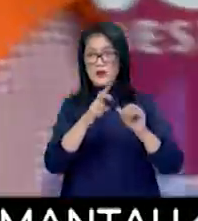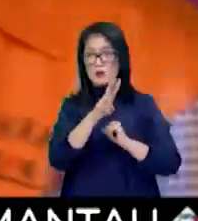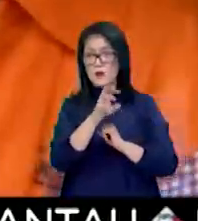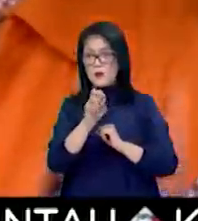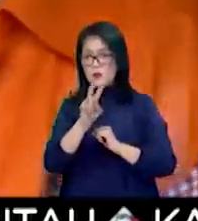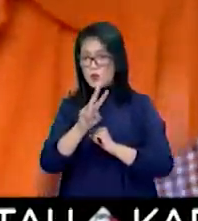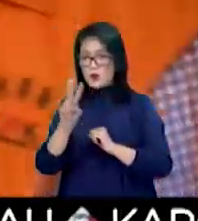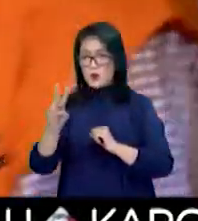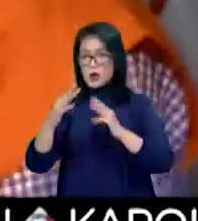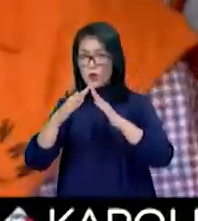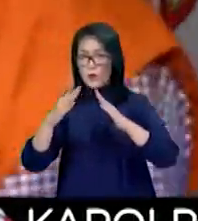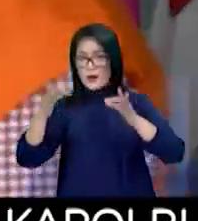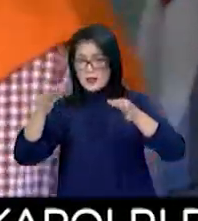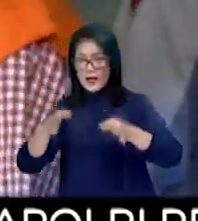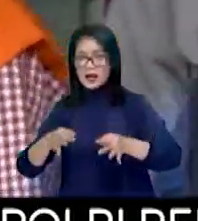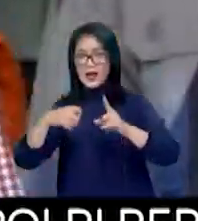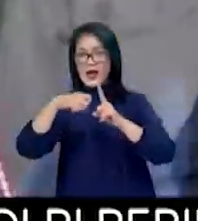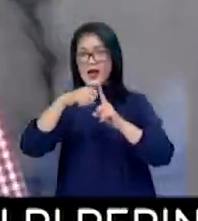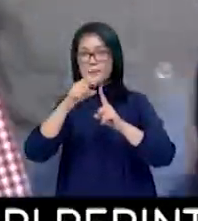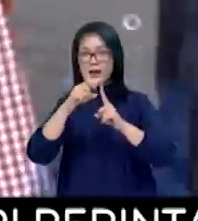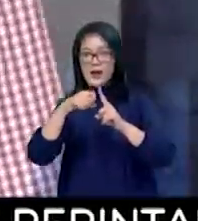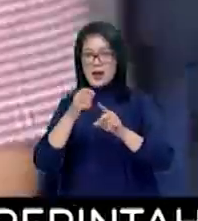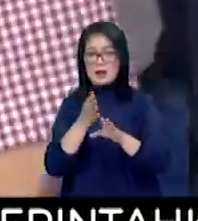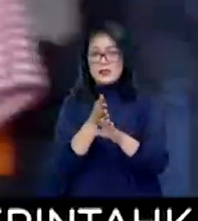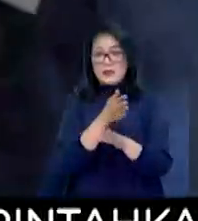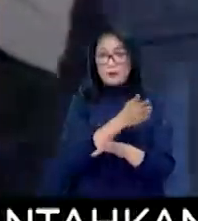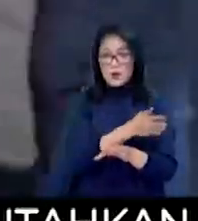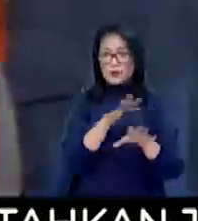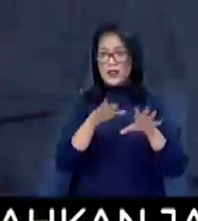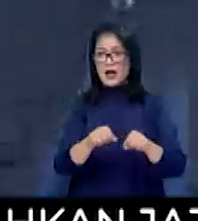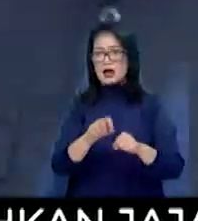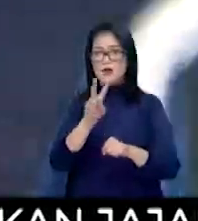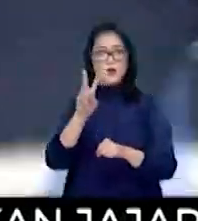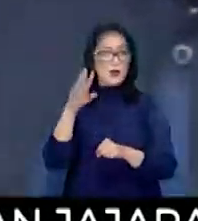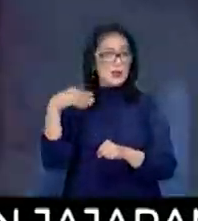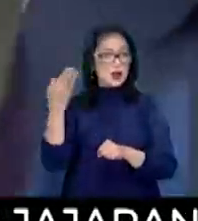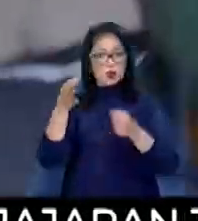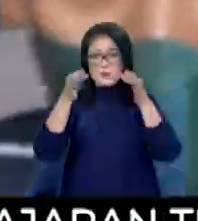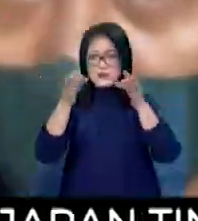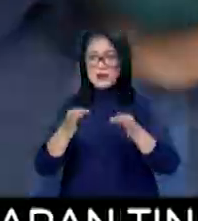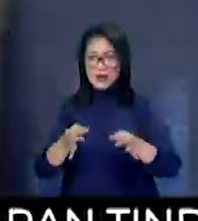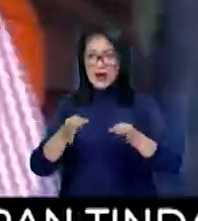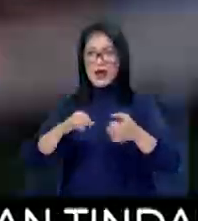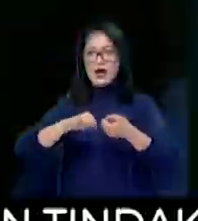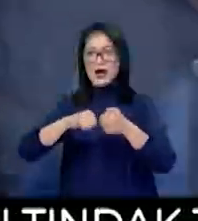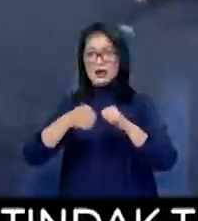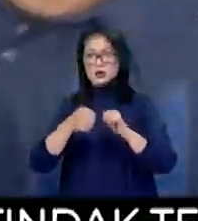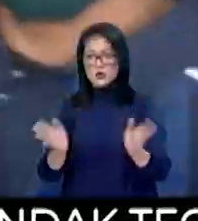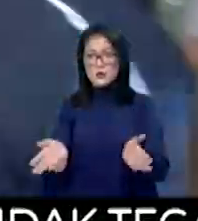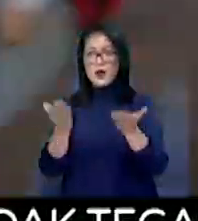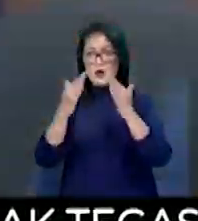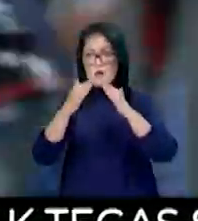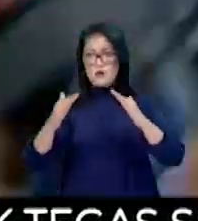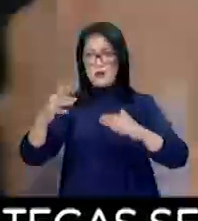KPK. Sebelumnya Ajay menjalani hukuman 2 tahun di lapas Sukamiskin terkait kasus korupsi pembangunan rumah sakit Kasih Bunda di